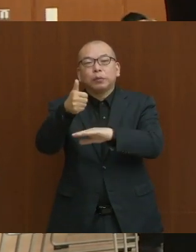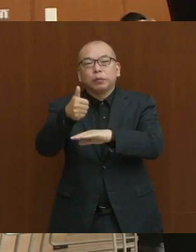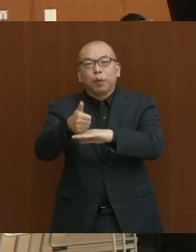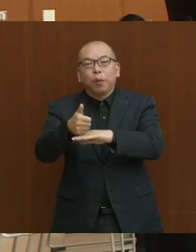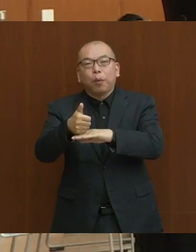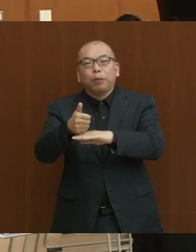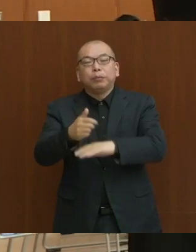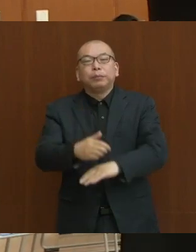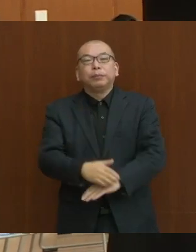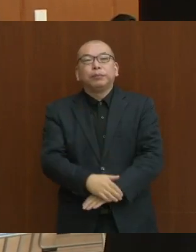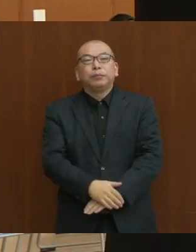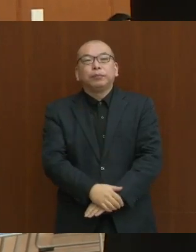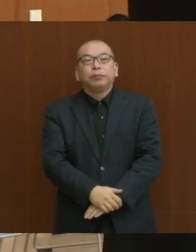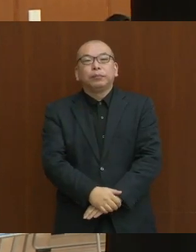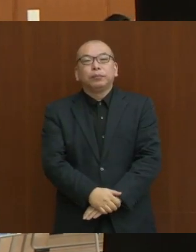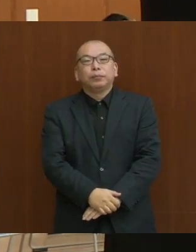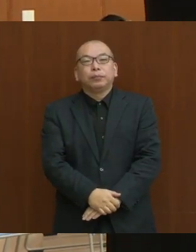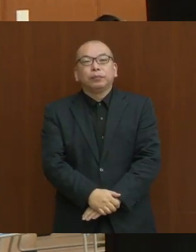お